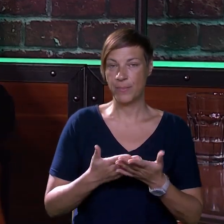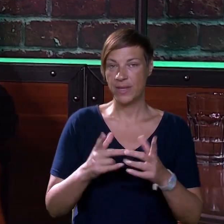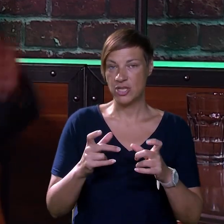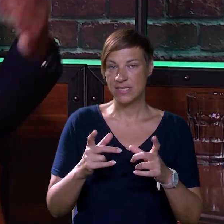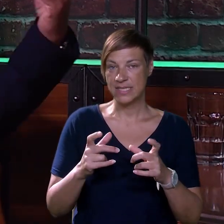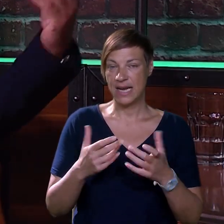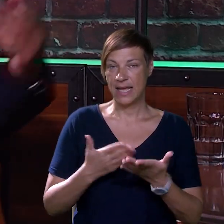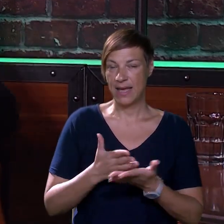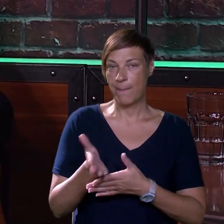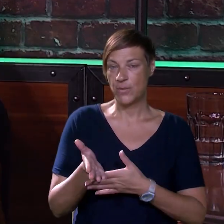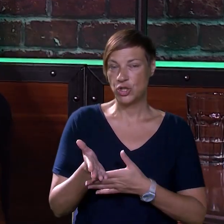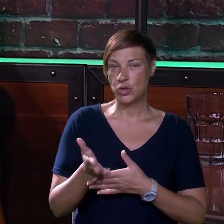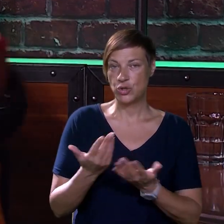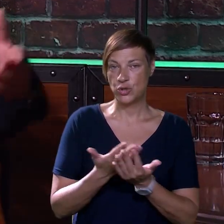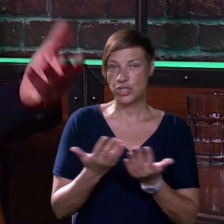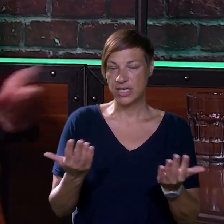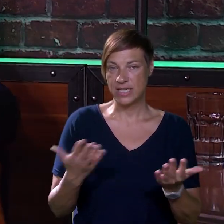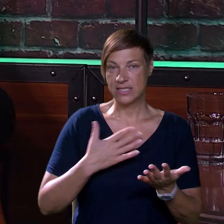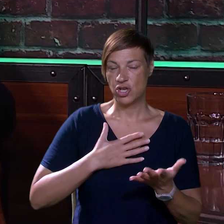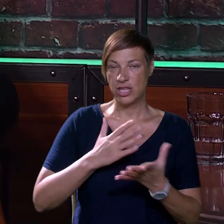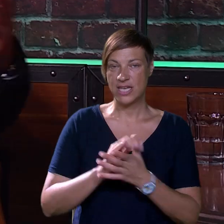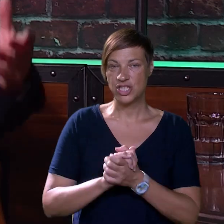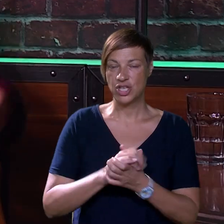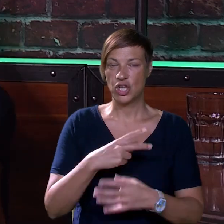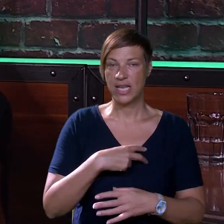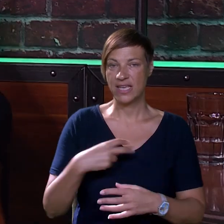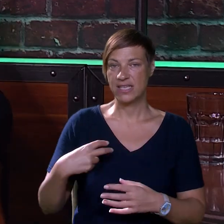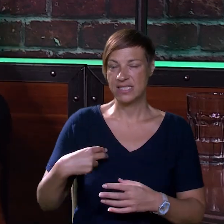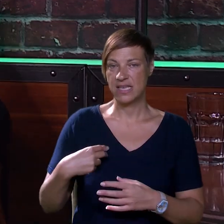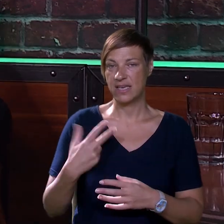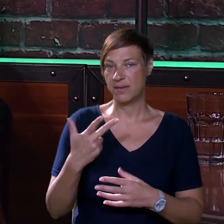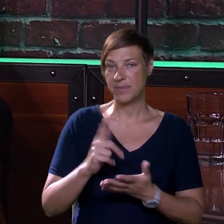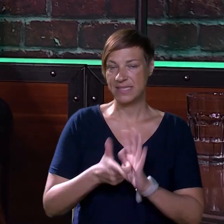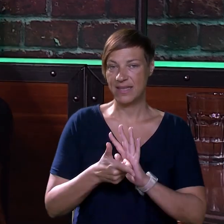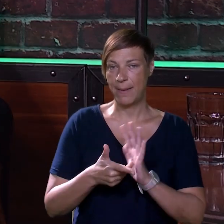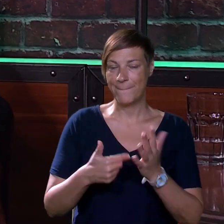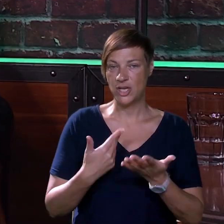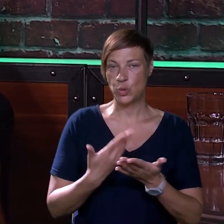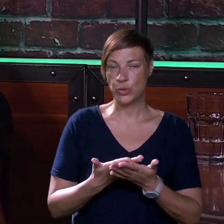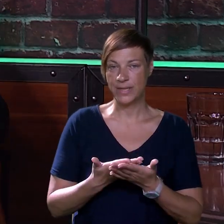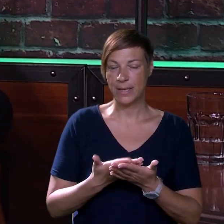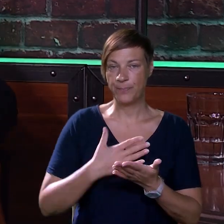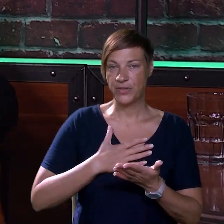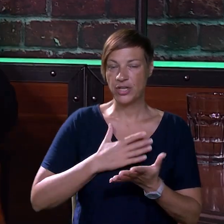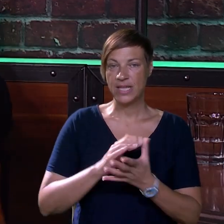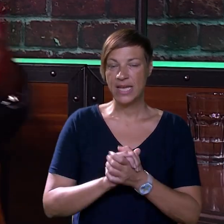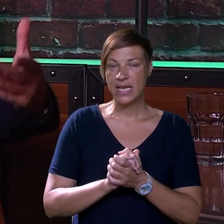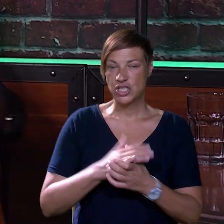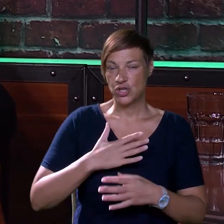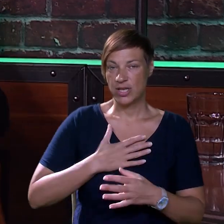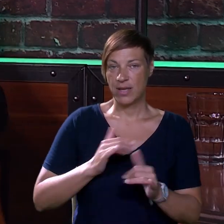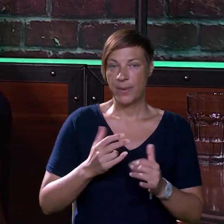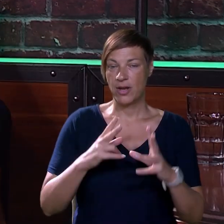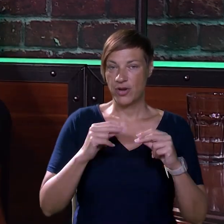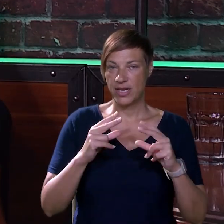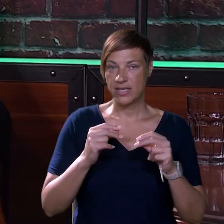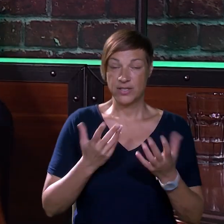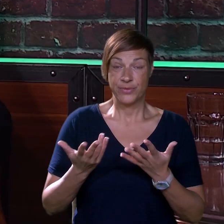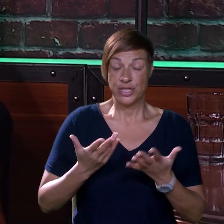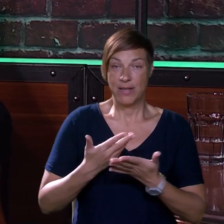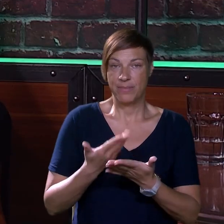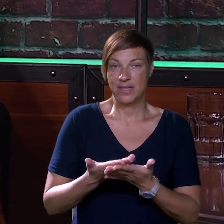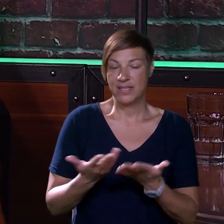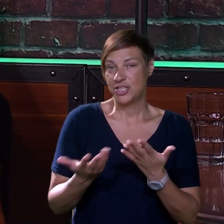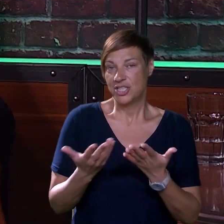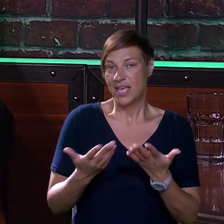to slikamo, to dođe na stol nekog od naših kolega iz Zagreba za 3 minute. I onda naši kolege ili ja ili bilo ko razgovaramo šta bi ti